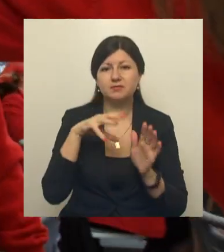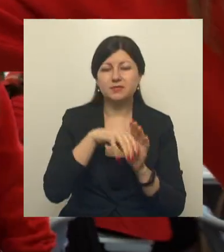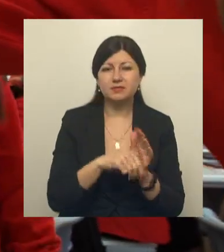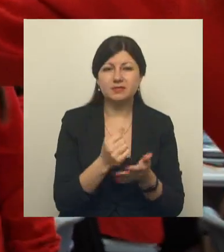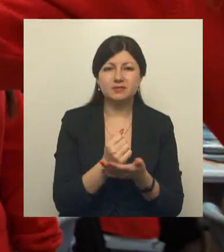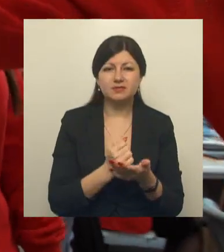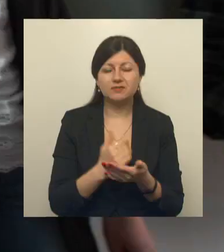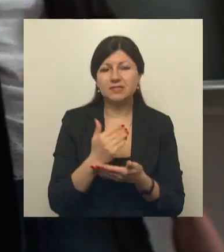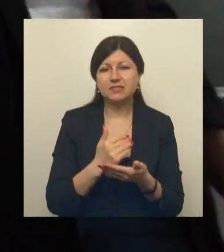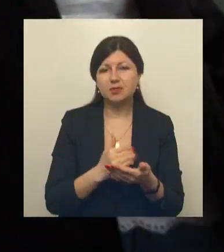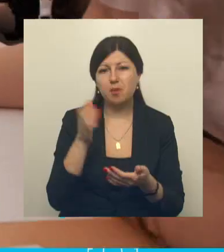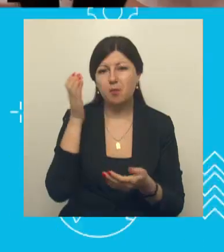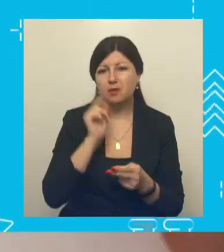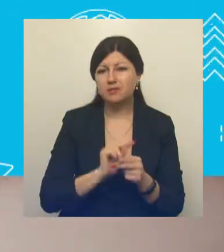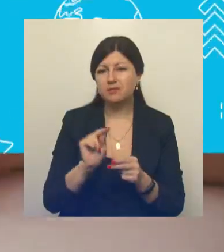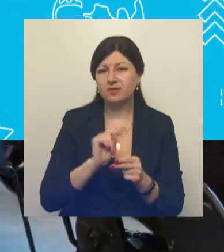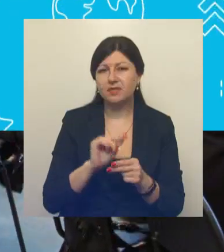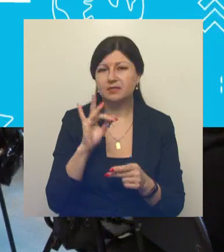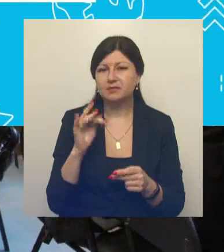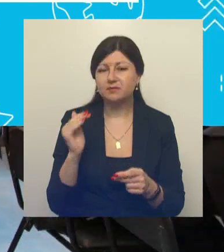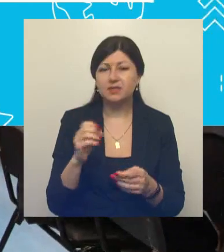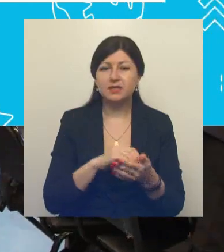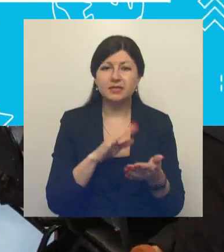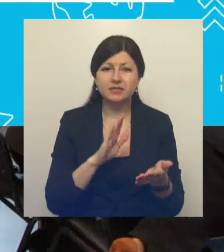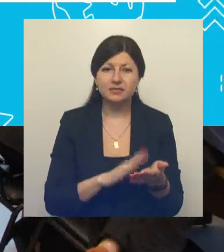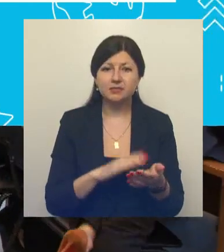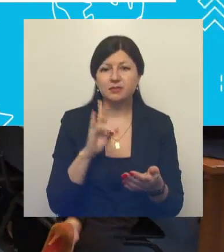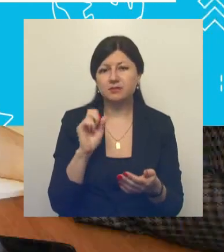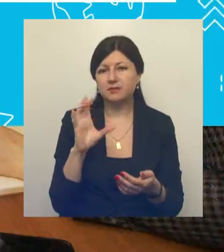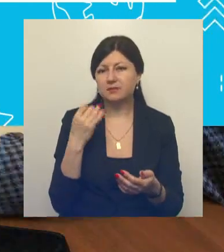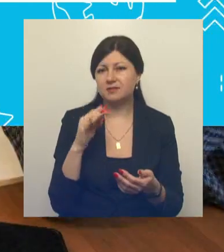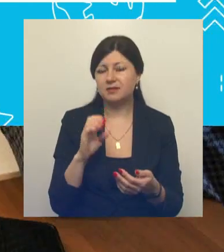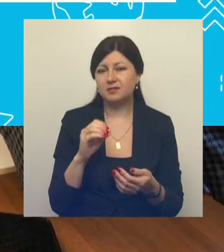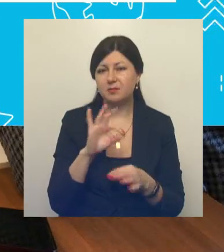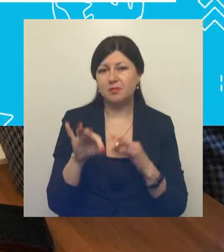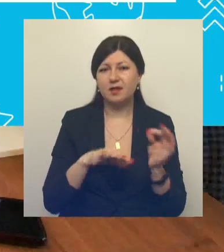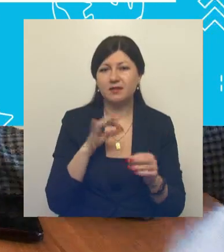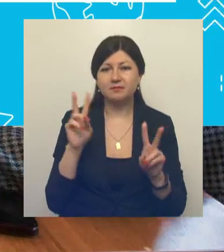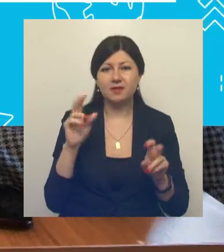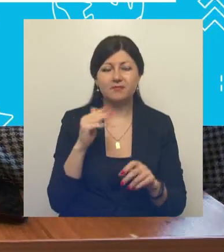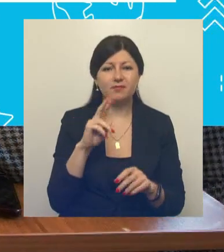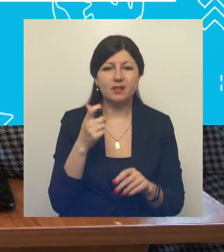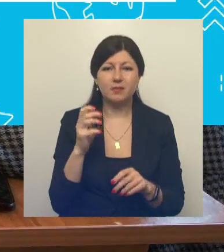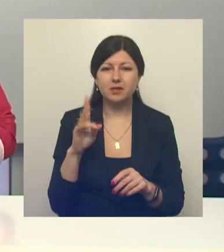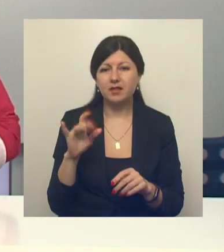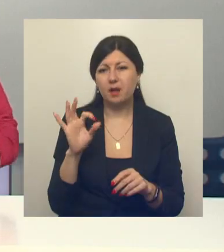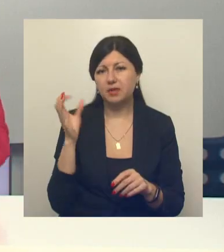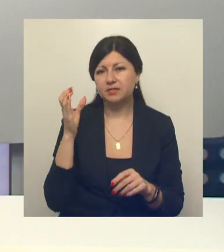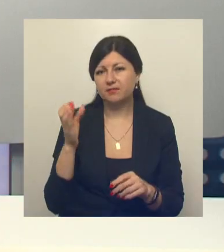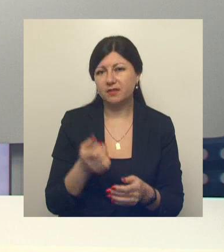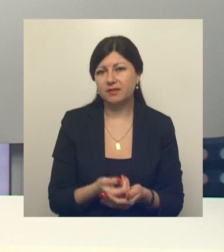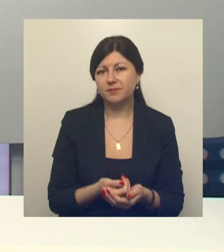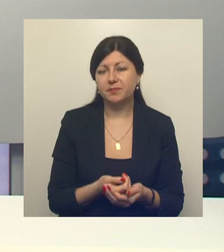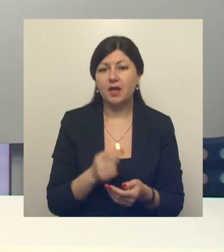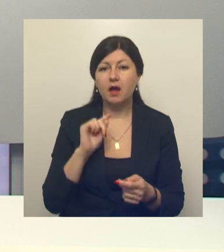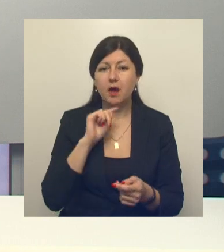резерв системы образования Российской Федерации. Регистрируйтесь на сайте проекта «Флагманы образования».